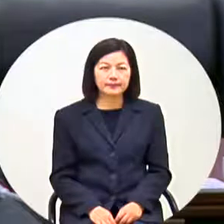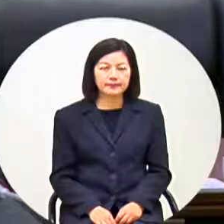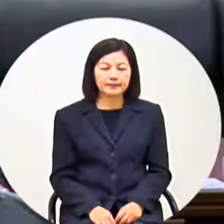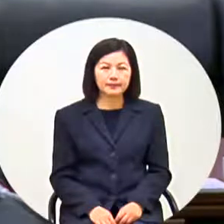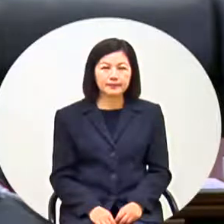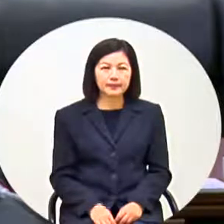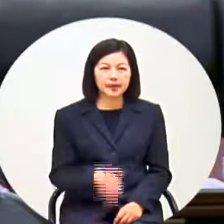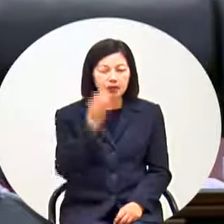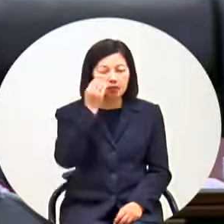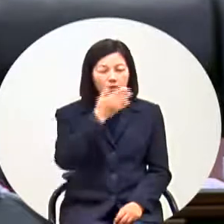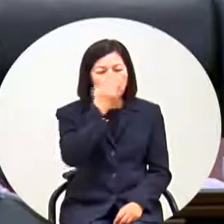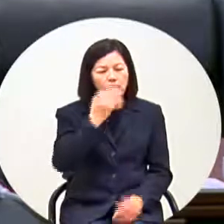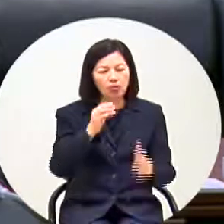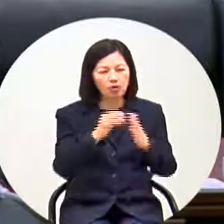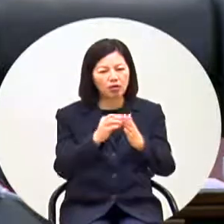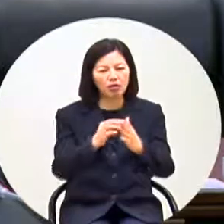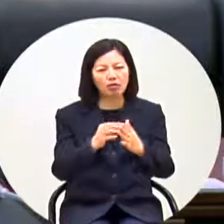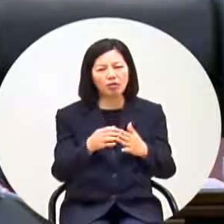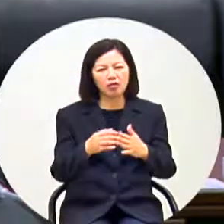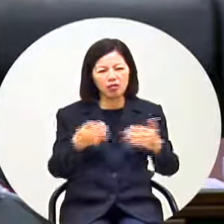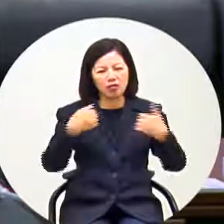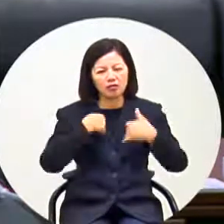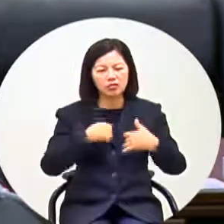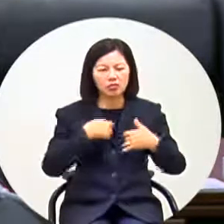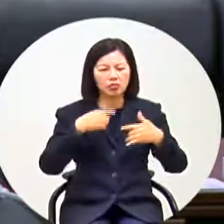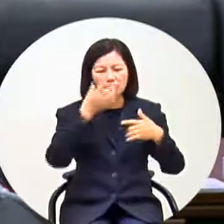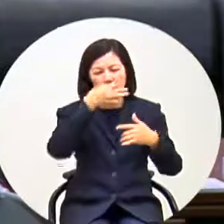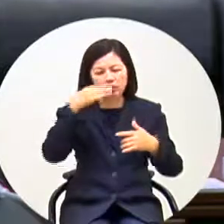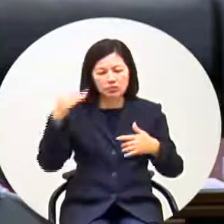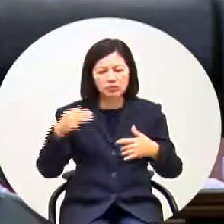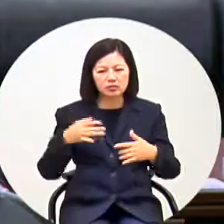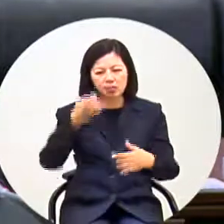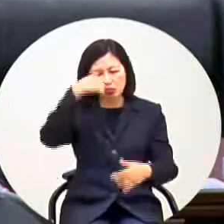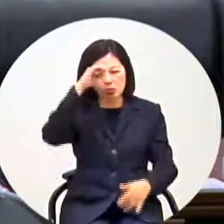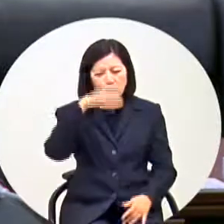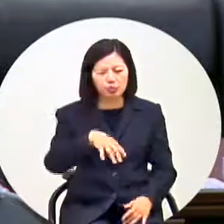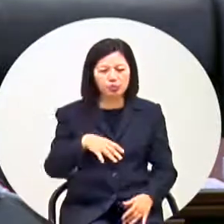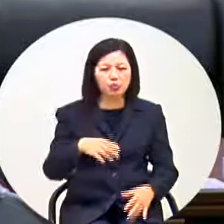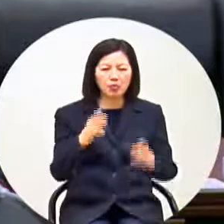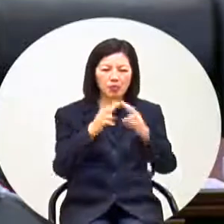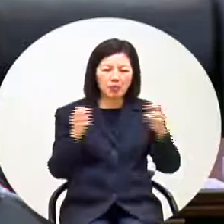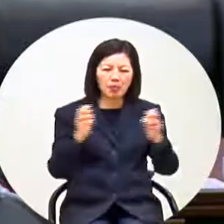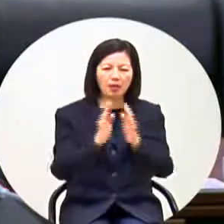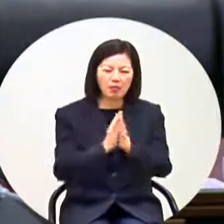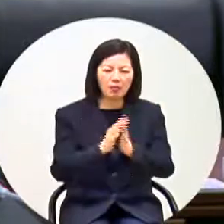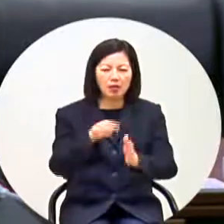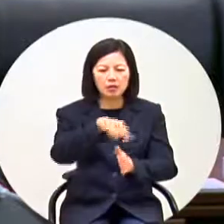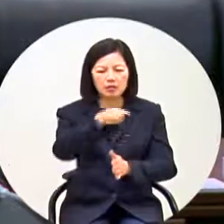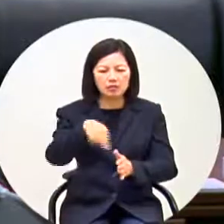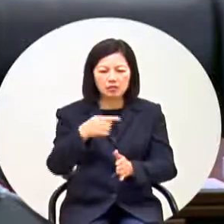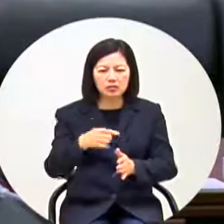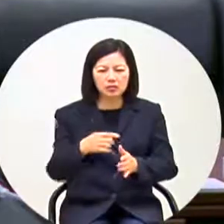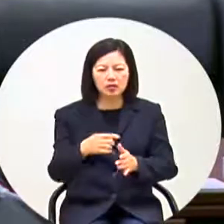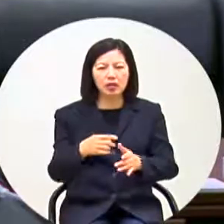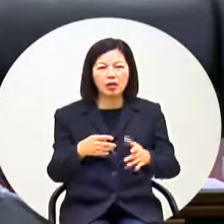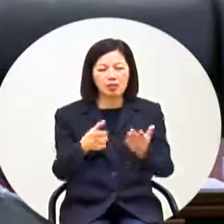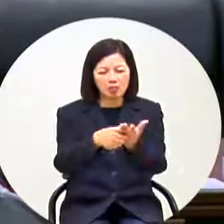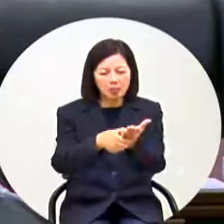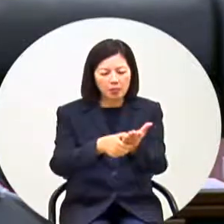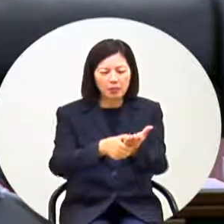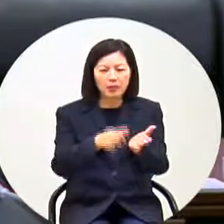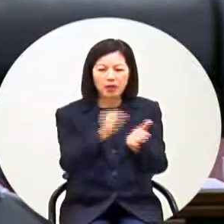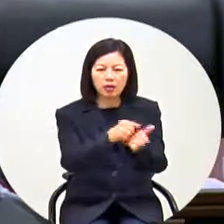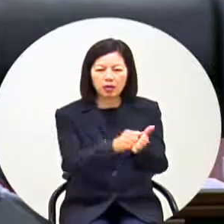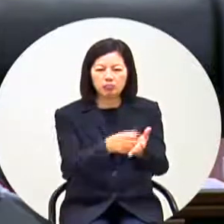名的还是古迹啊、寺庙等等哦排入我们的观光指南哦啊，所以不像是